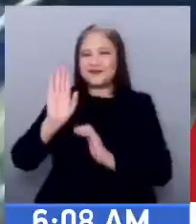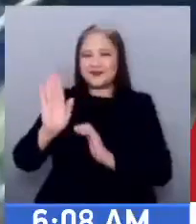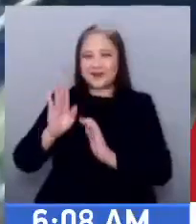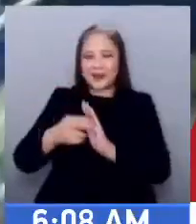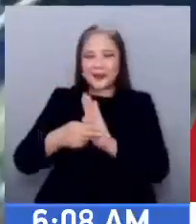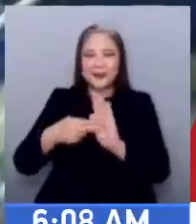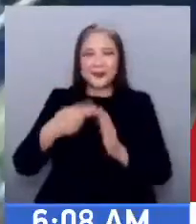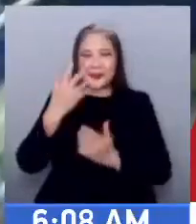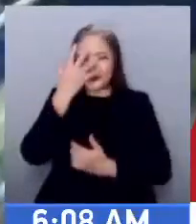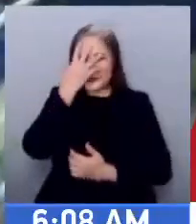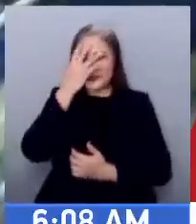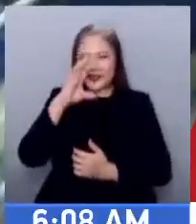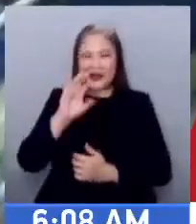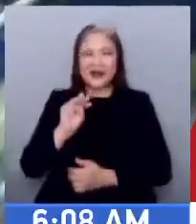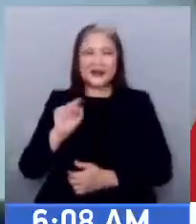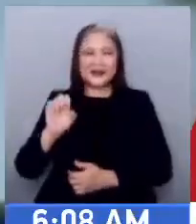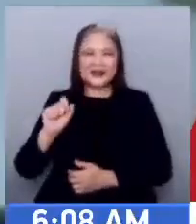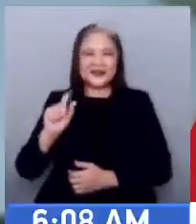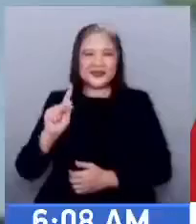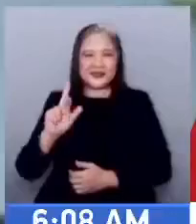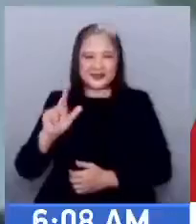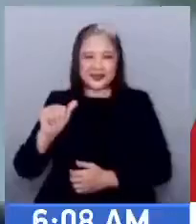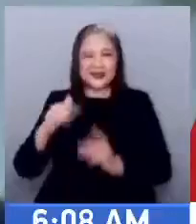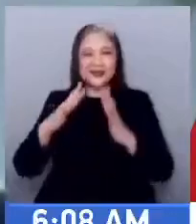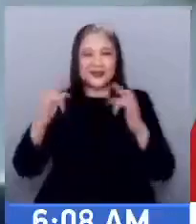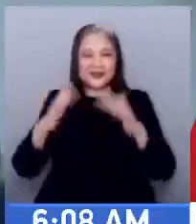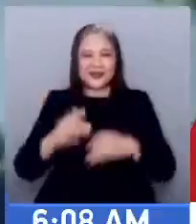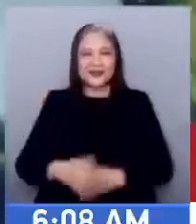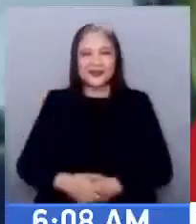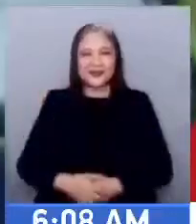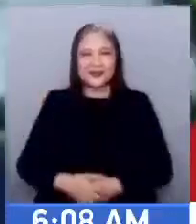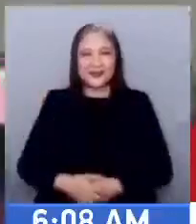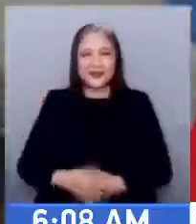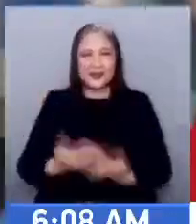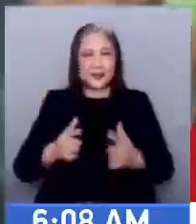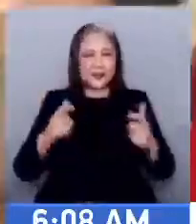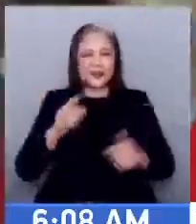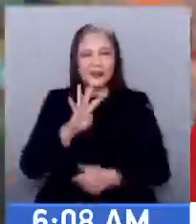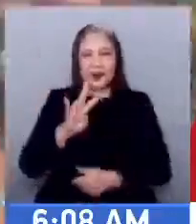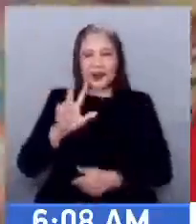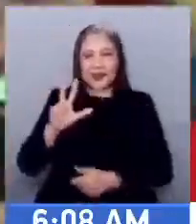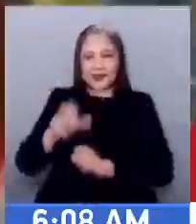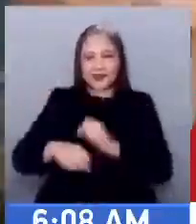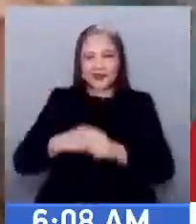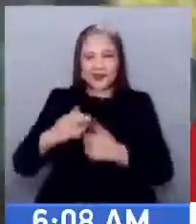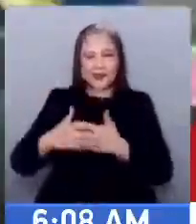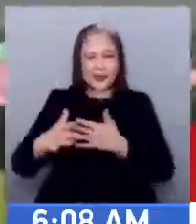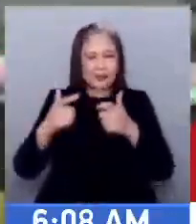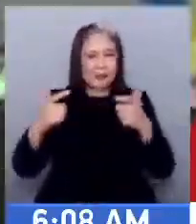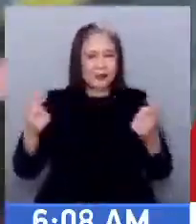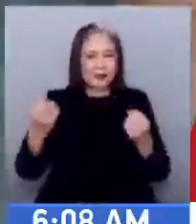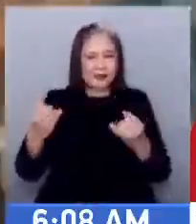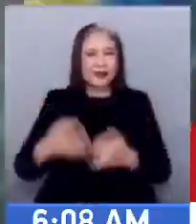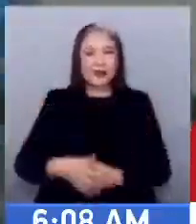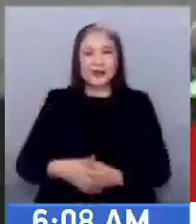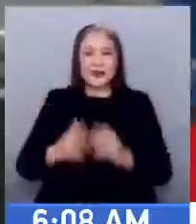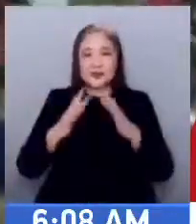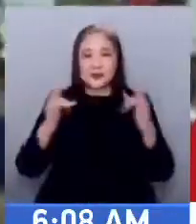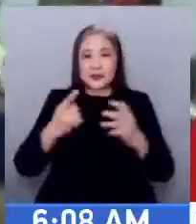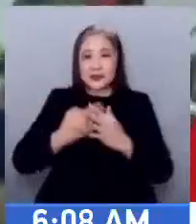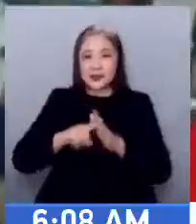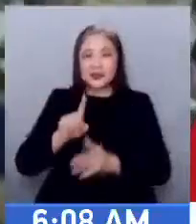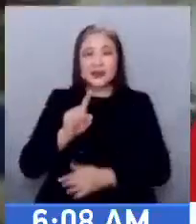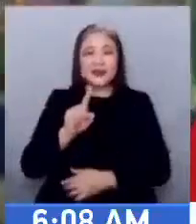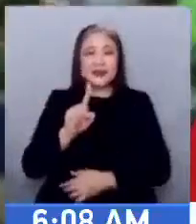barangay, pinakamalaki sa 43-year history ng Masskara Festival. Nabuo ang pista noong 1980 upang mabigyan